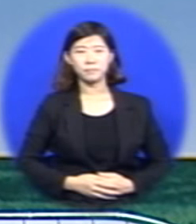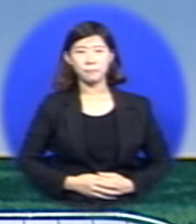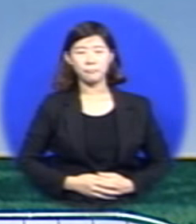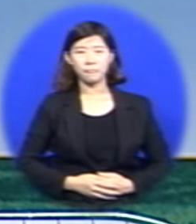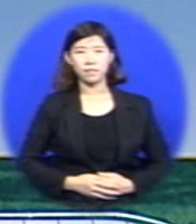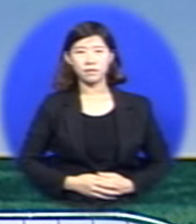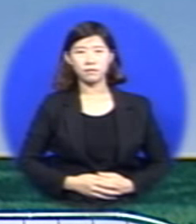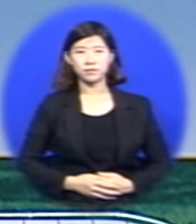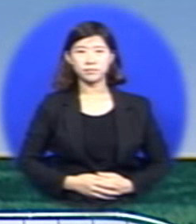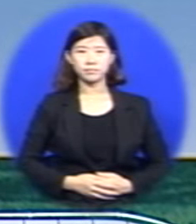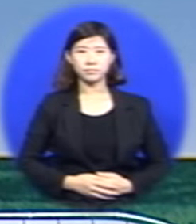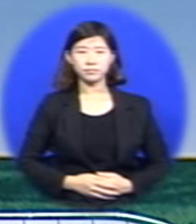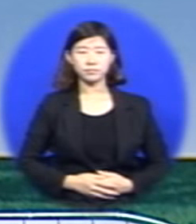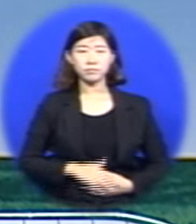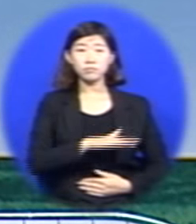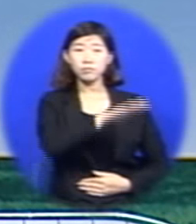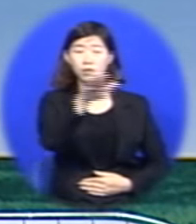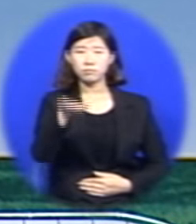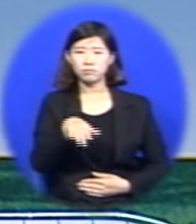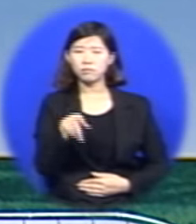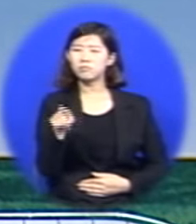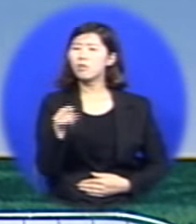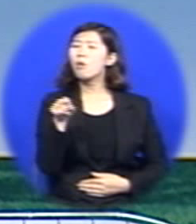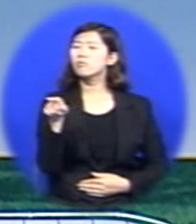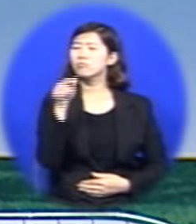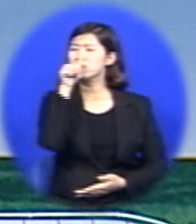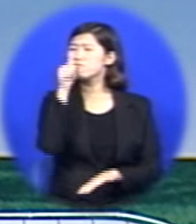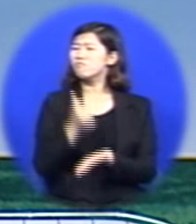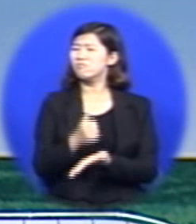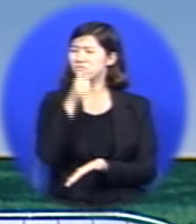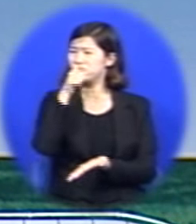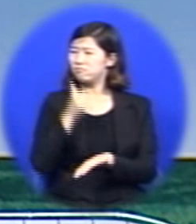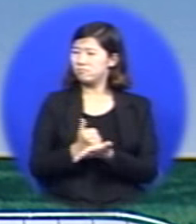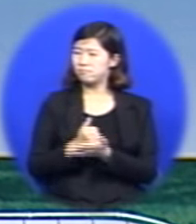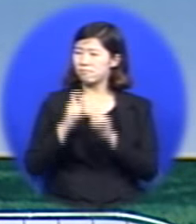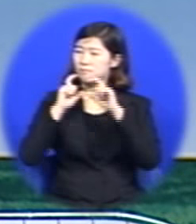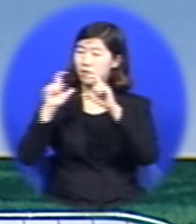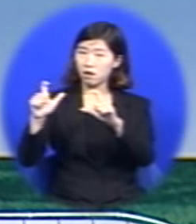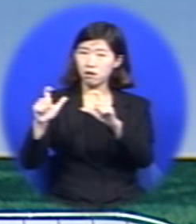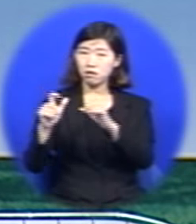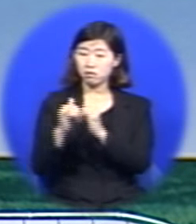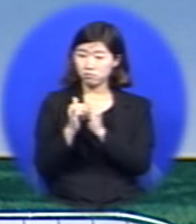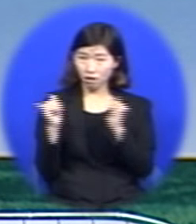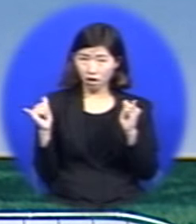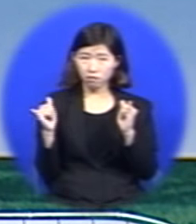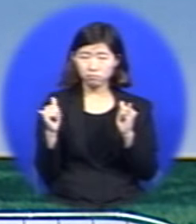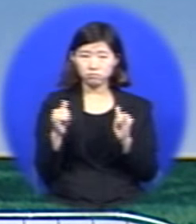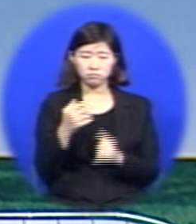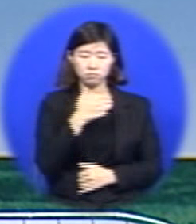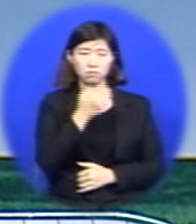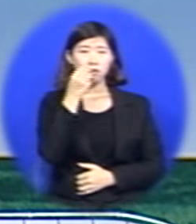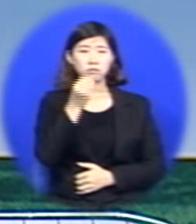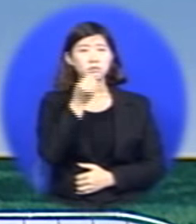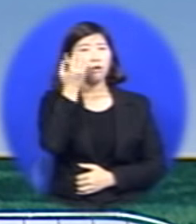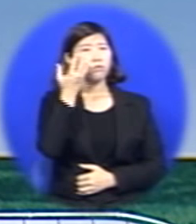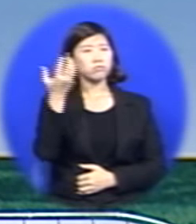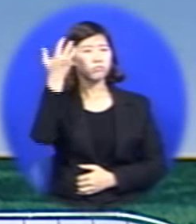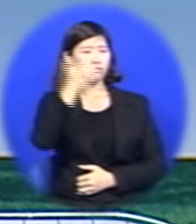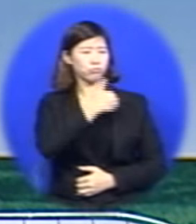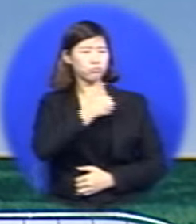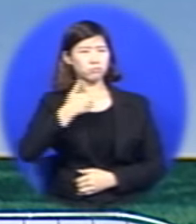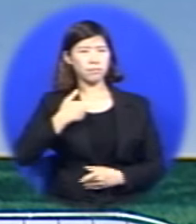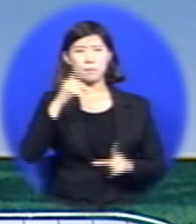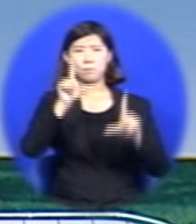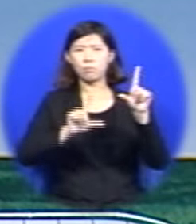여러분, 정죄하고 판단하는 것은 성령 충만한 사람의 모습이 아니죠. 빌리 그레이엄